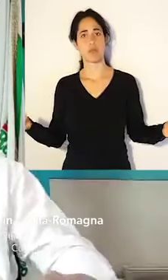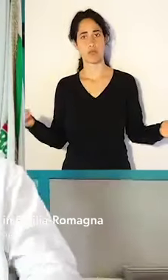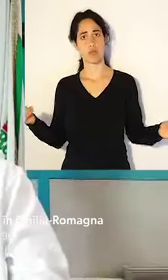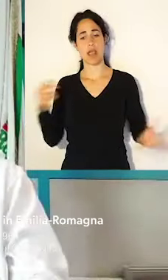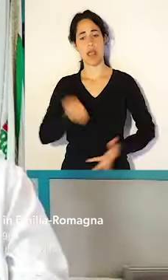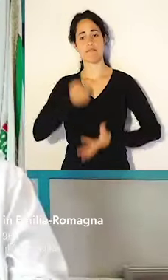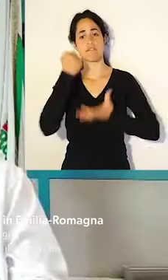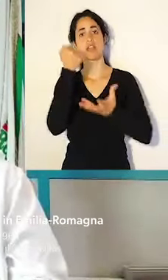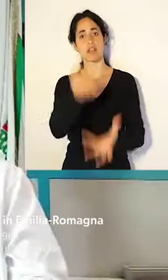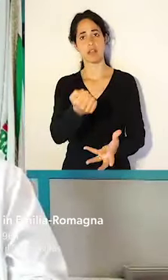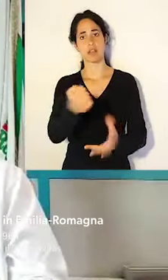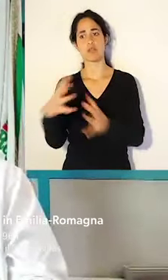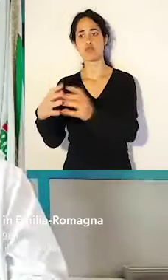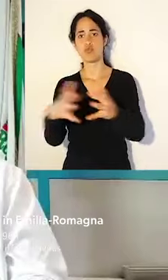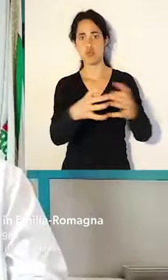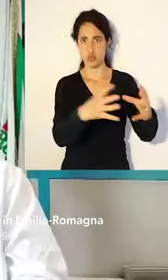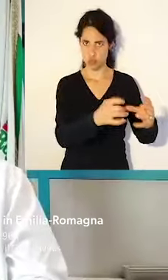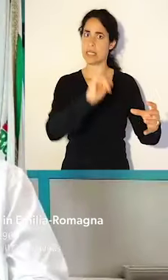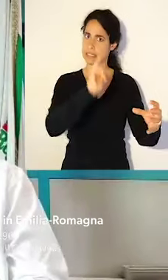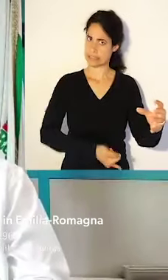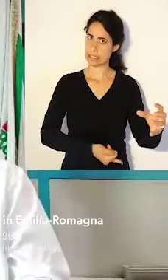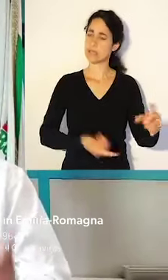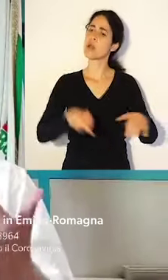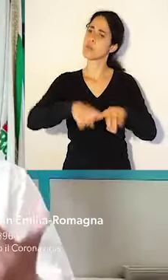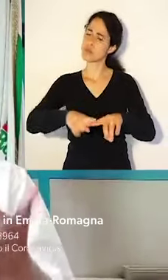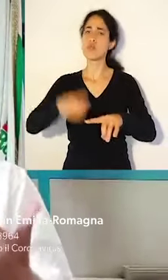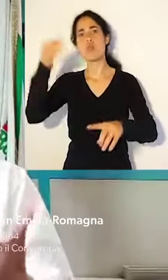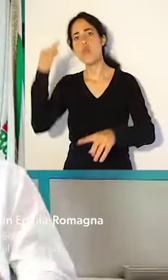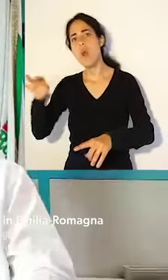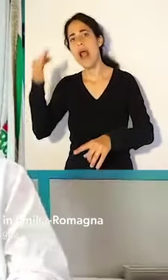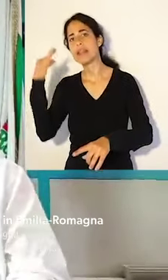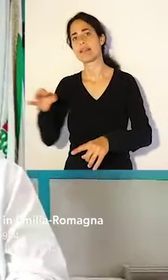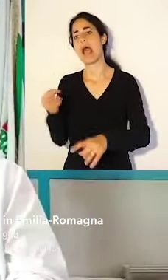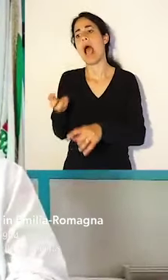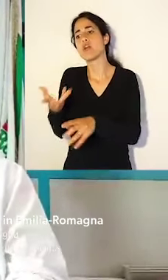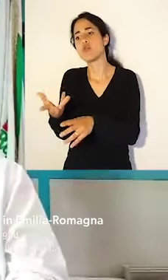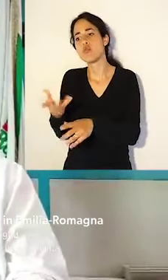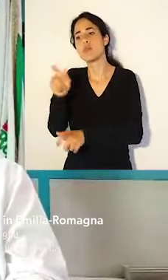strutture, ma anche nella qualità e nella quantità